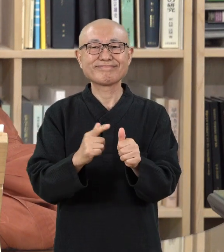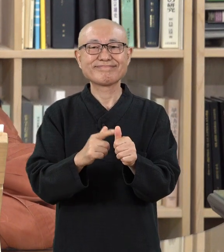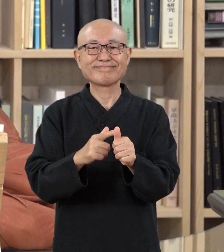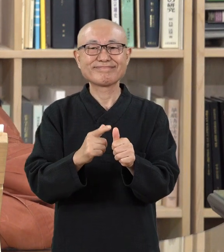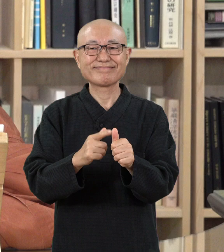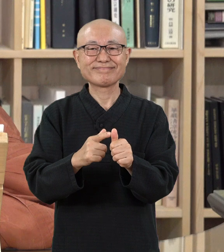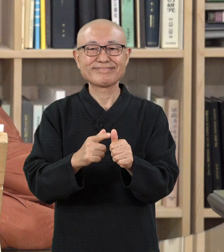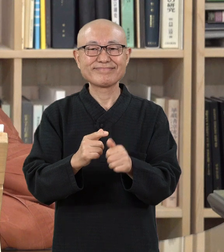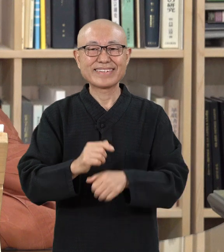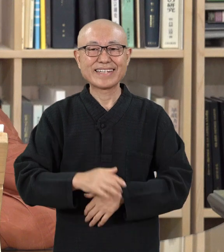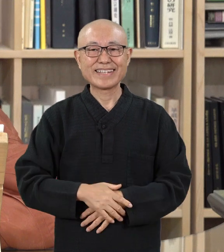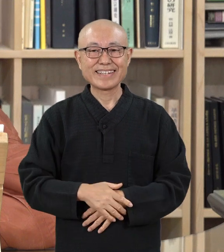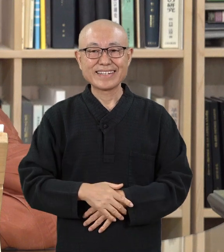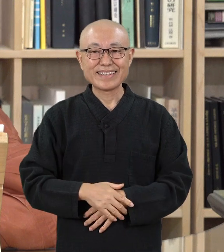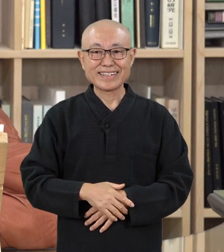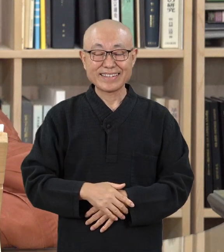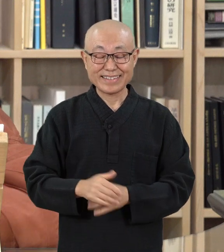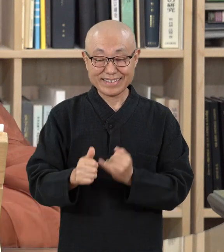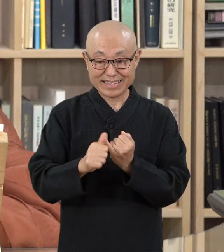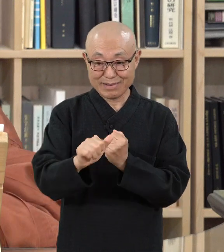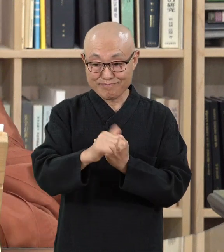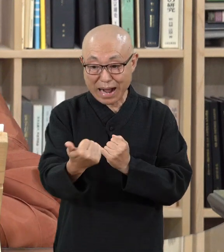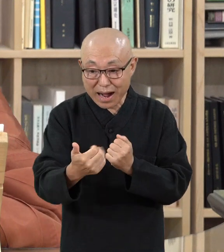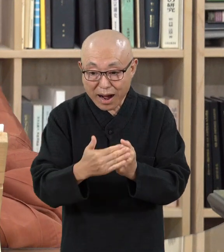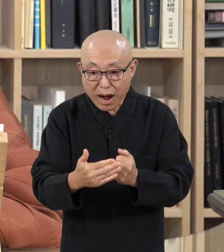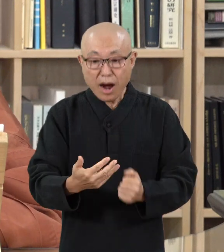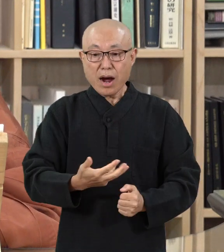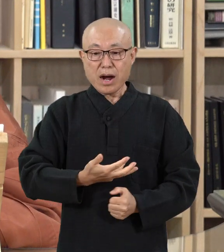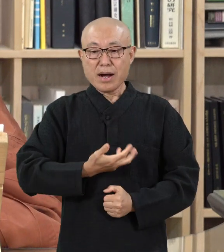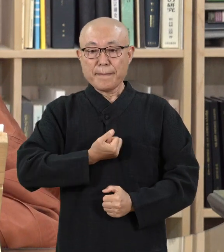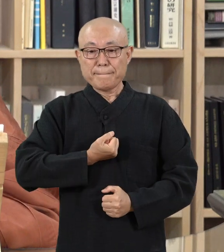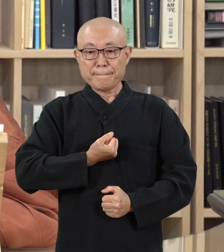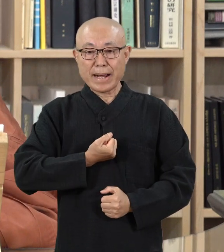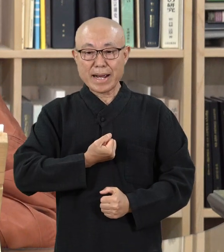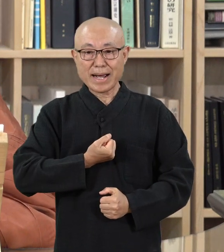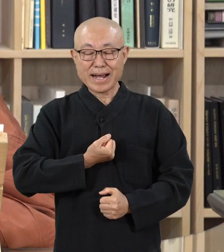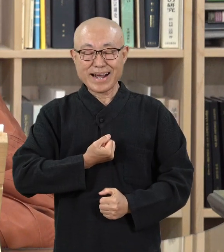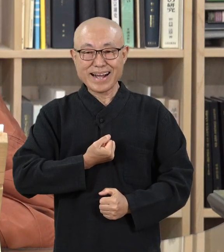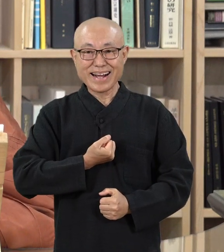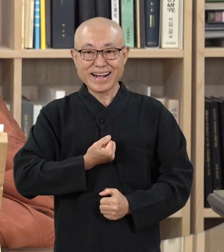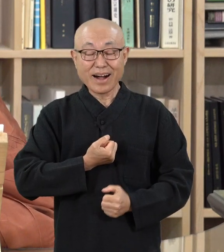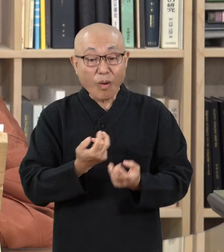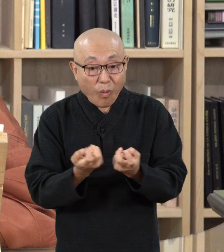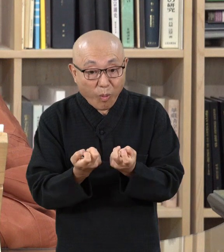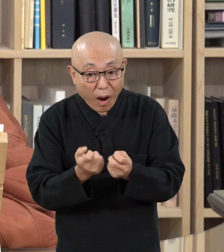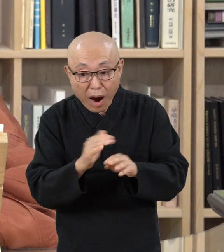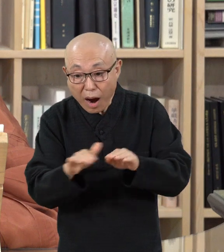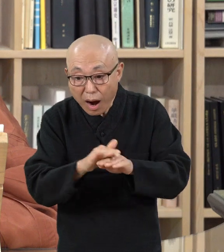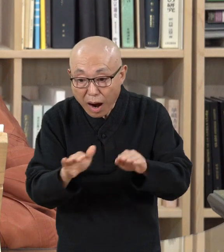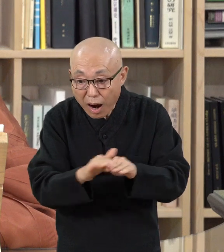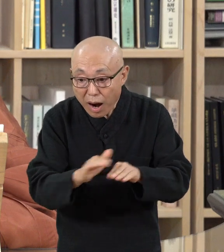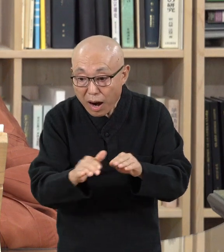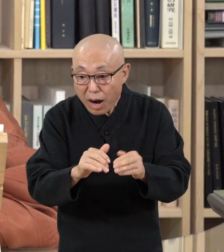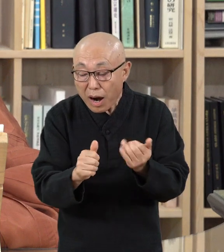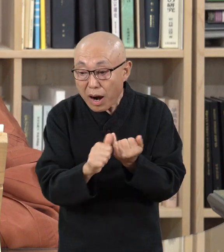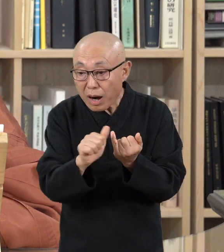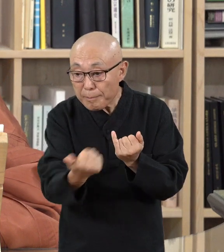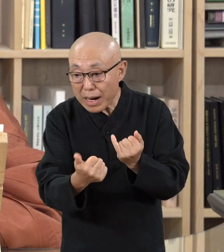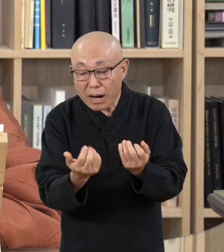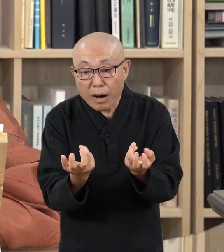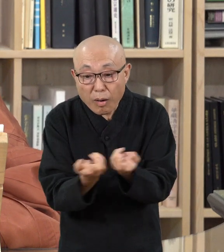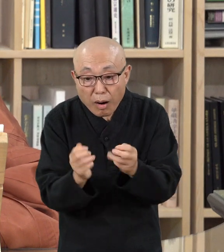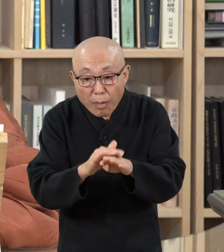벌어졌습니다. 그래서 꾼달라 캐시는 너무 충격이고 어떻게 그 일을 수습할 길이